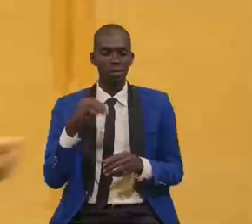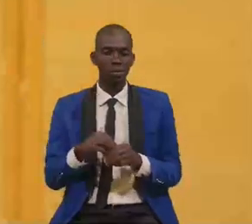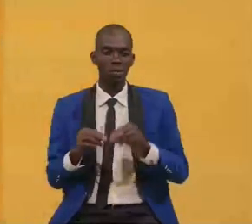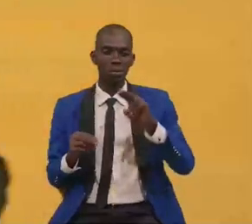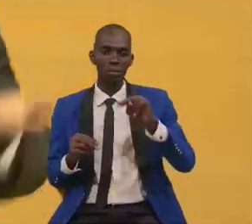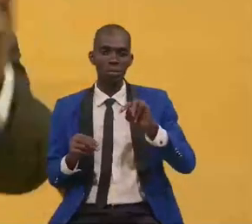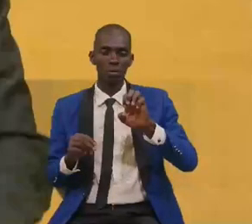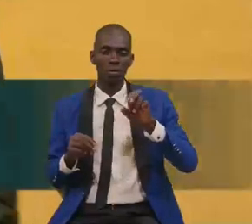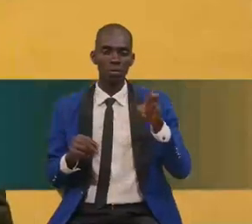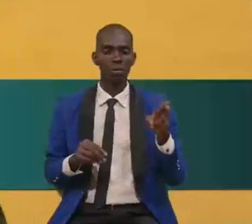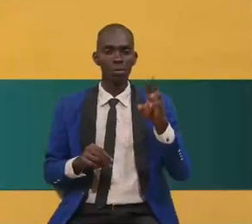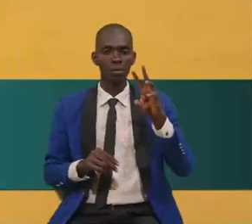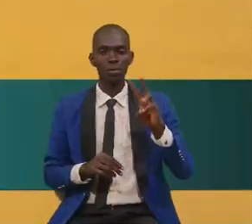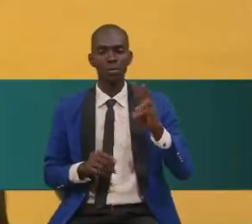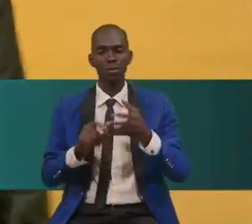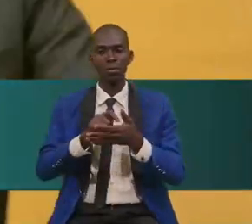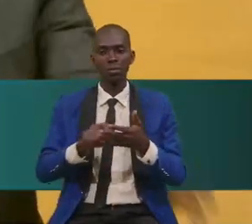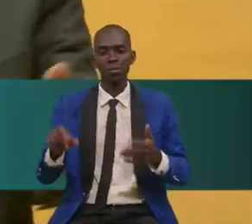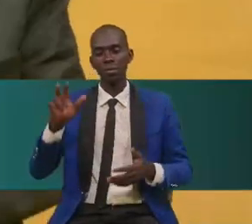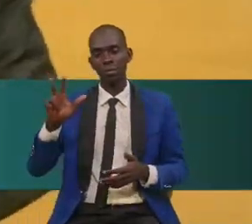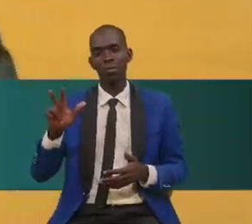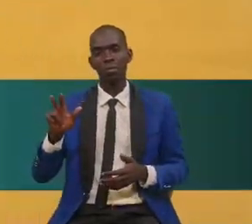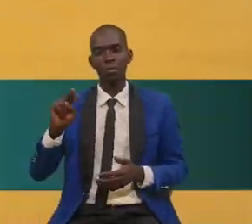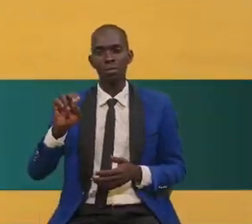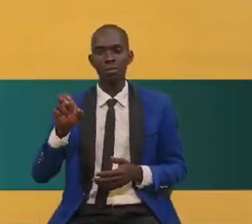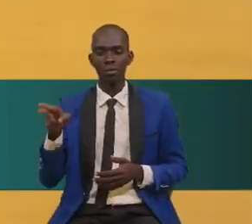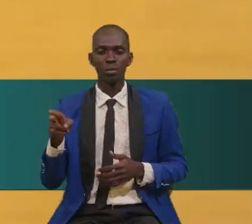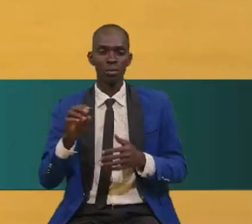Néhémie 6, verset 3.